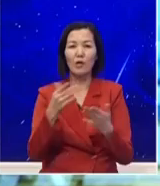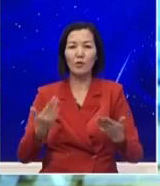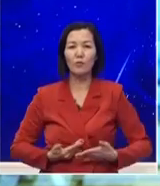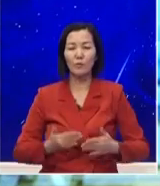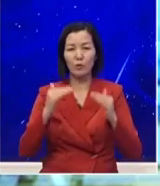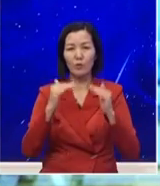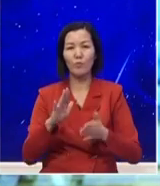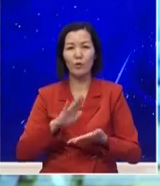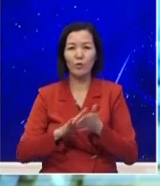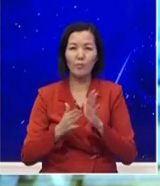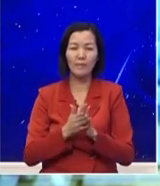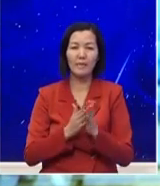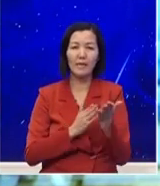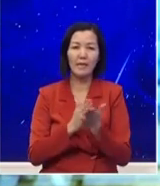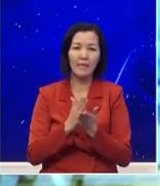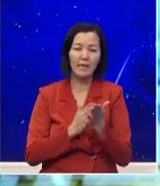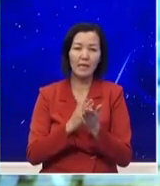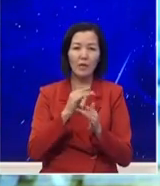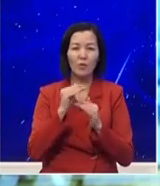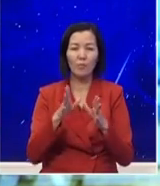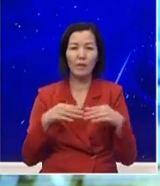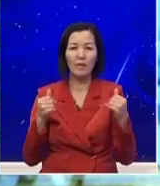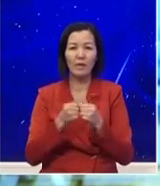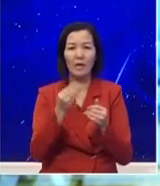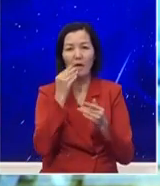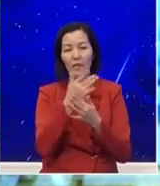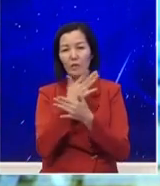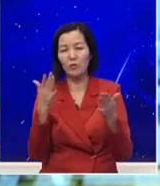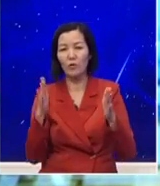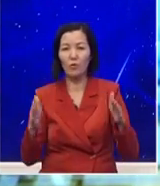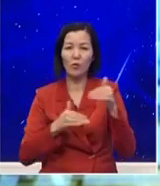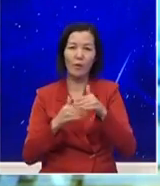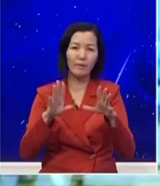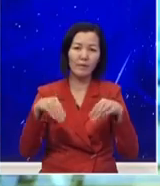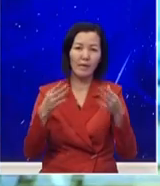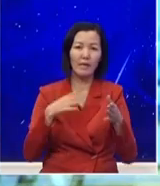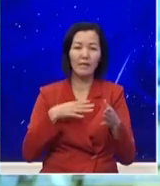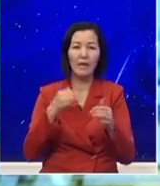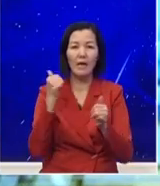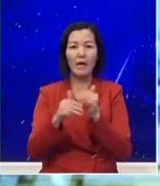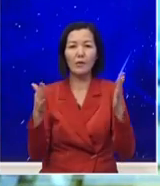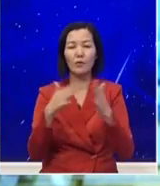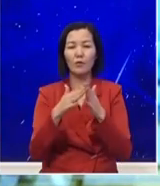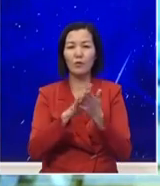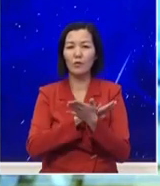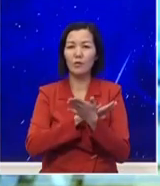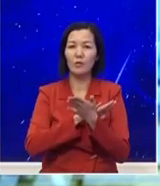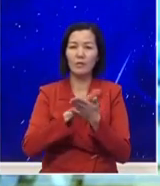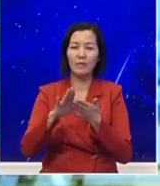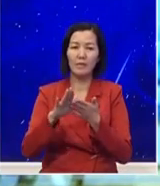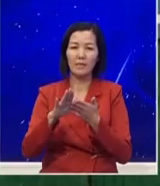отбасылар, ардагерлерге және көпбалалы шаңыраққа азық-түлік қорабын таратты. Бұдан бөлек әр үйдің ауласын тазартты.